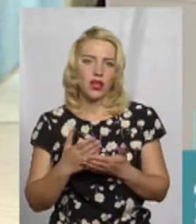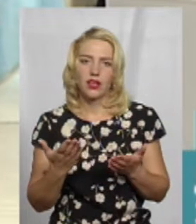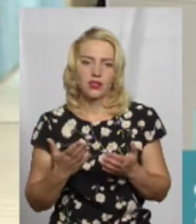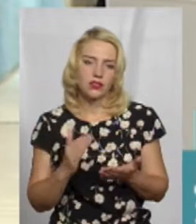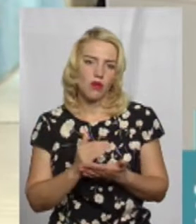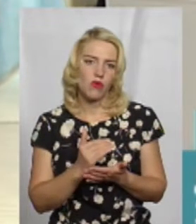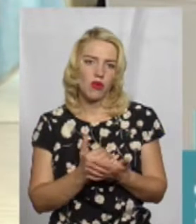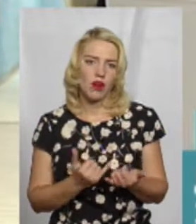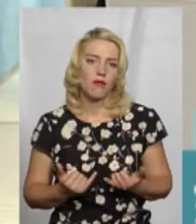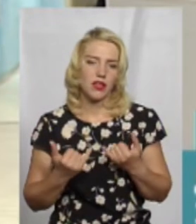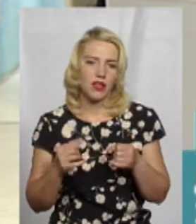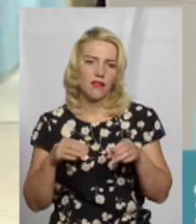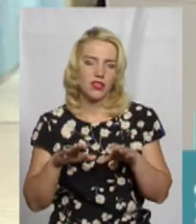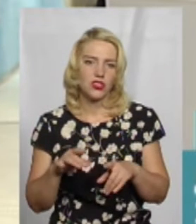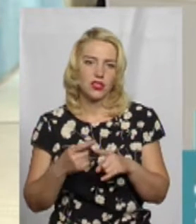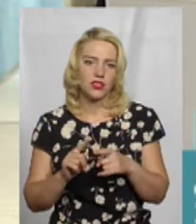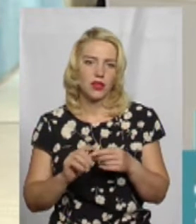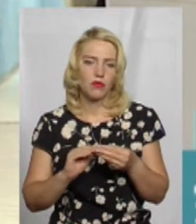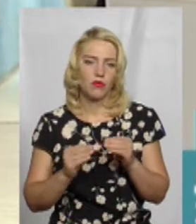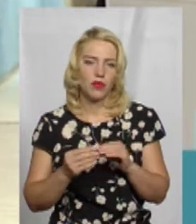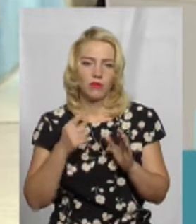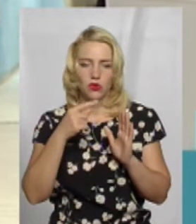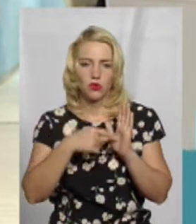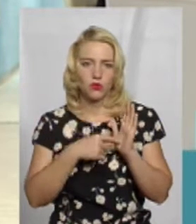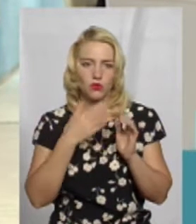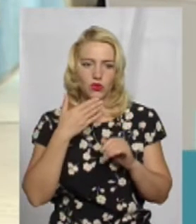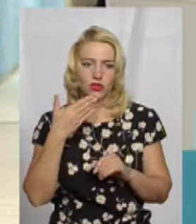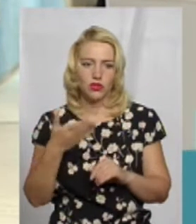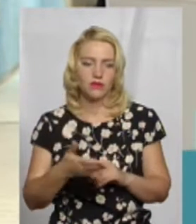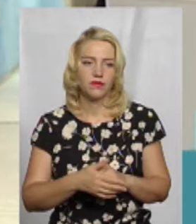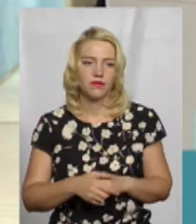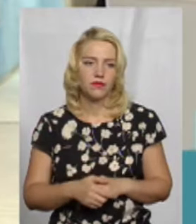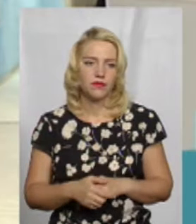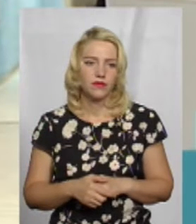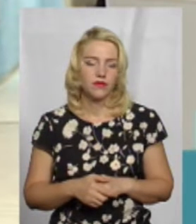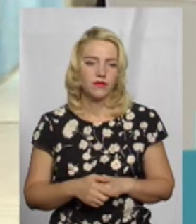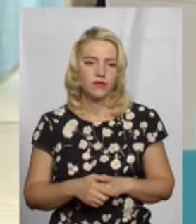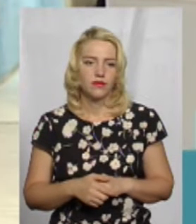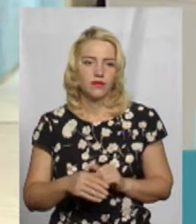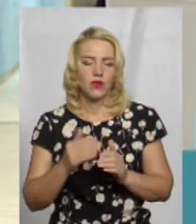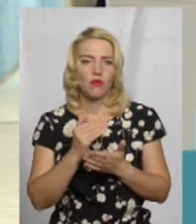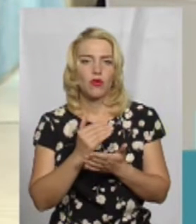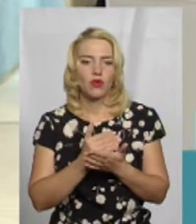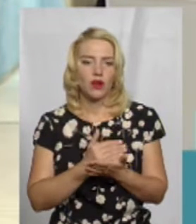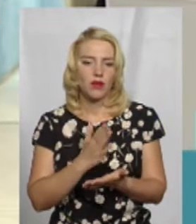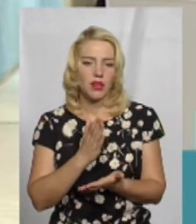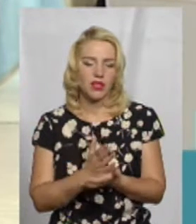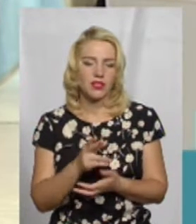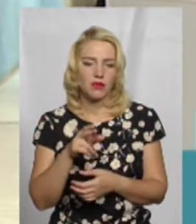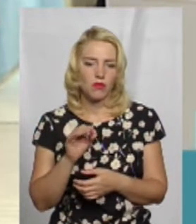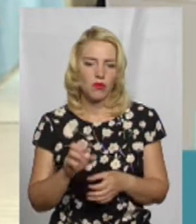по вирішенню цієї проблеми доступності загальноукраїнські? Програми є по